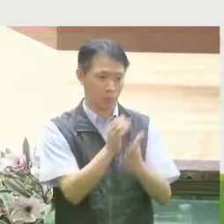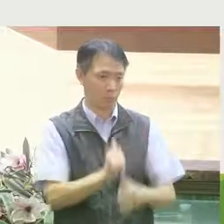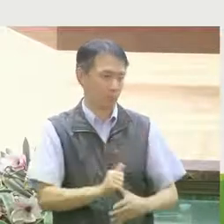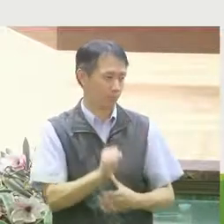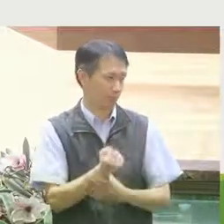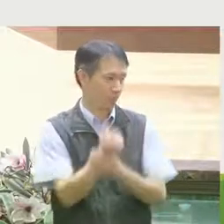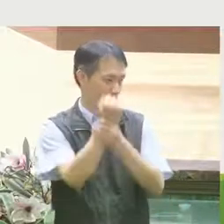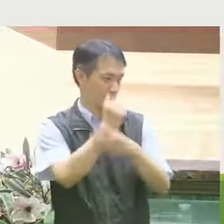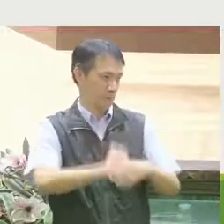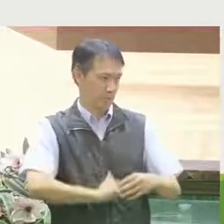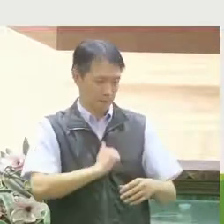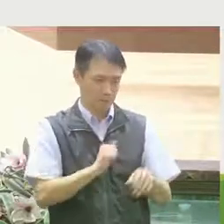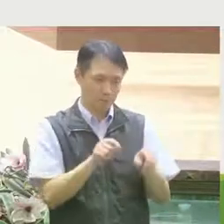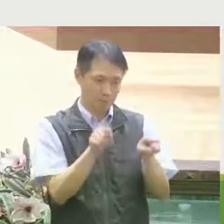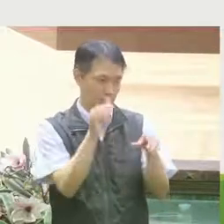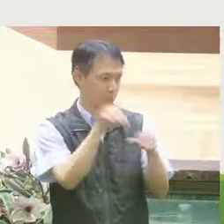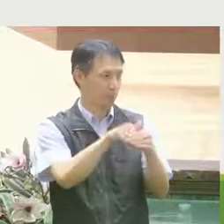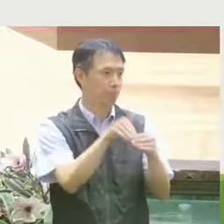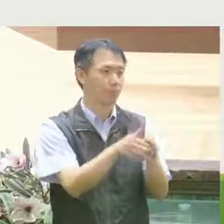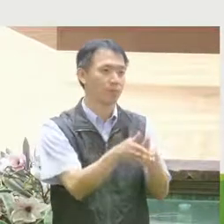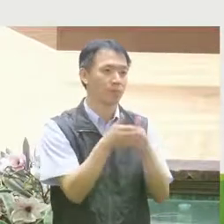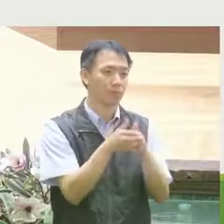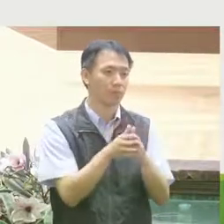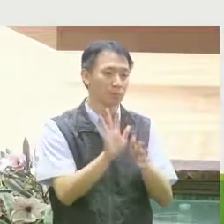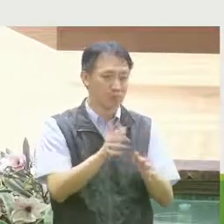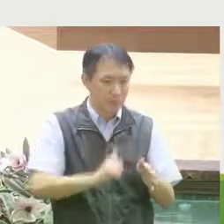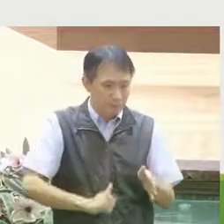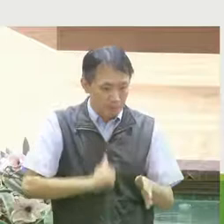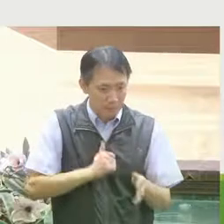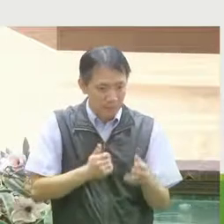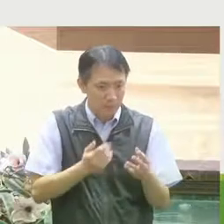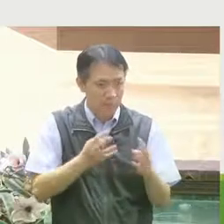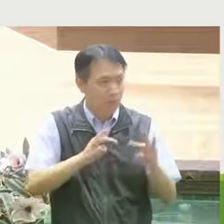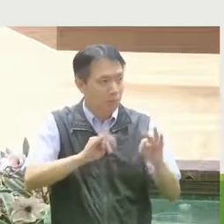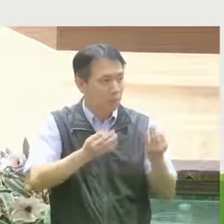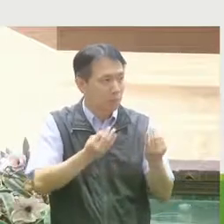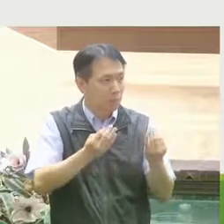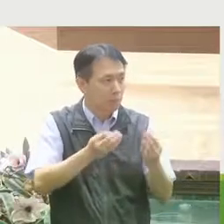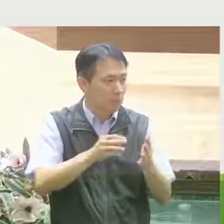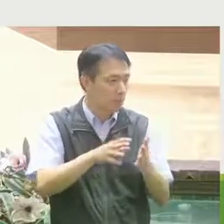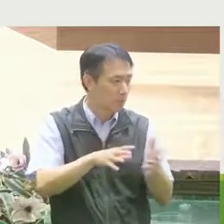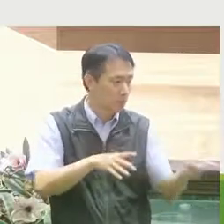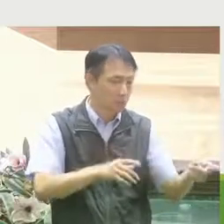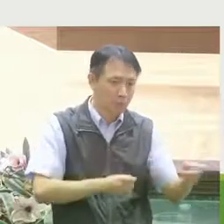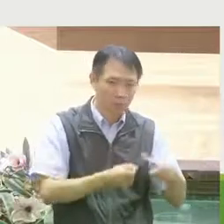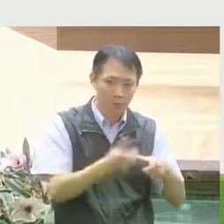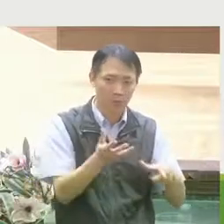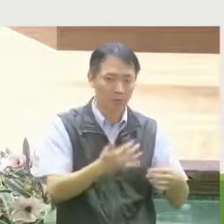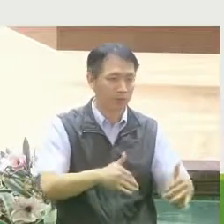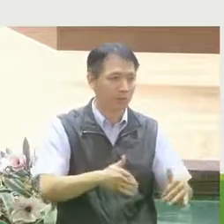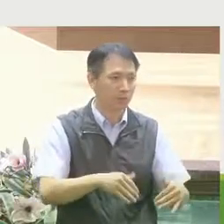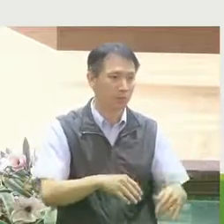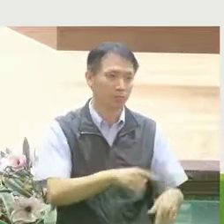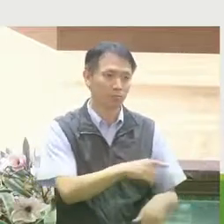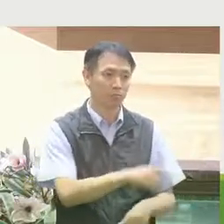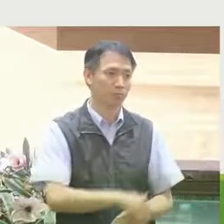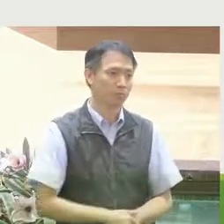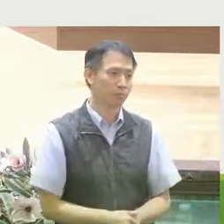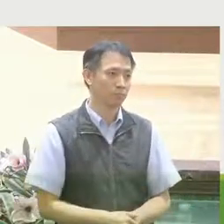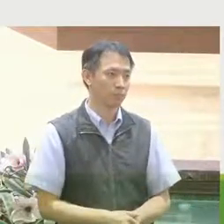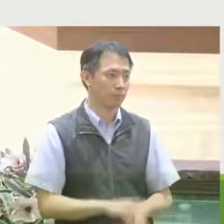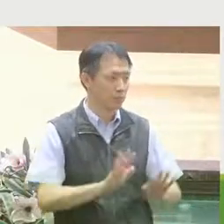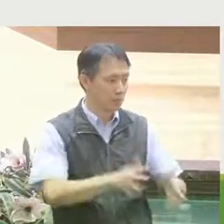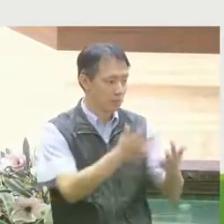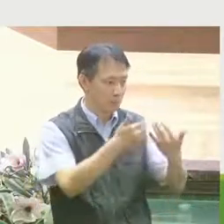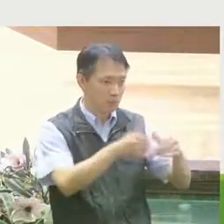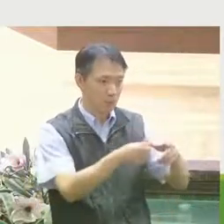投票记录的数据现在还可以公开下载，只要主办方一天还没有将这个网